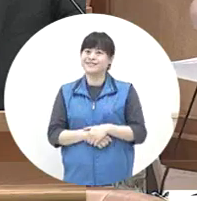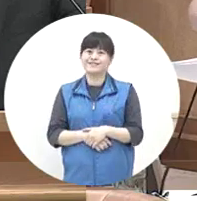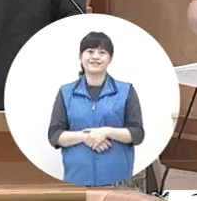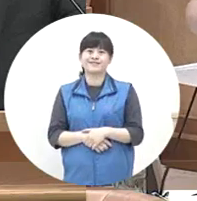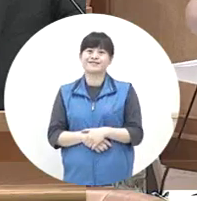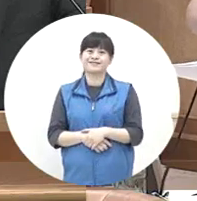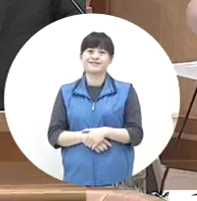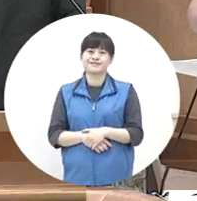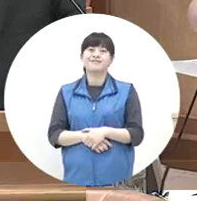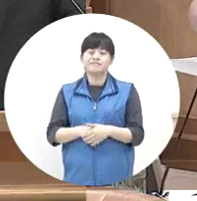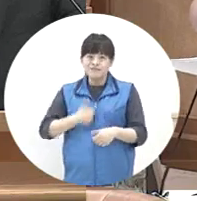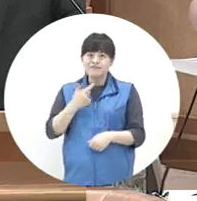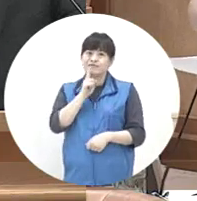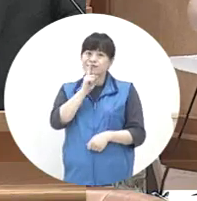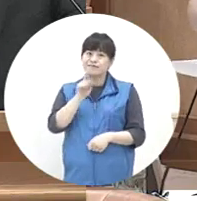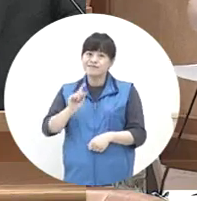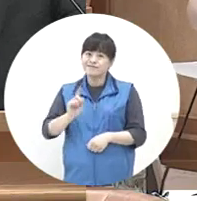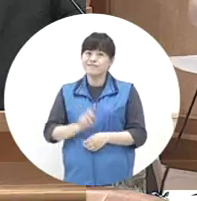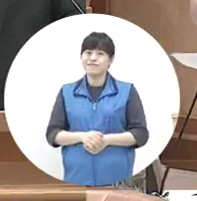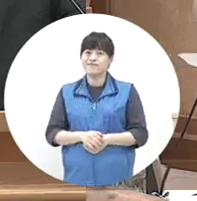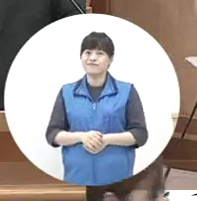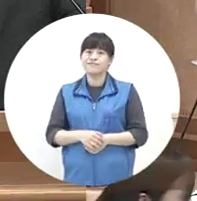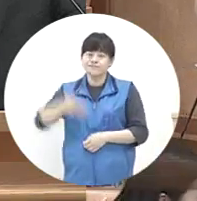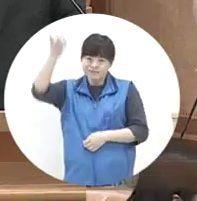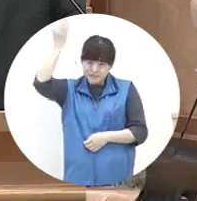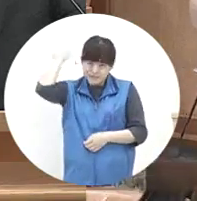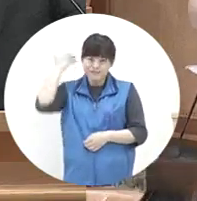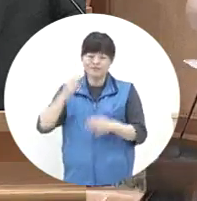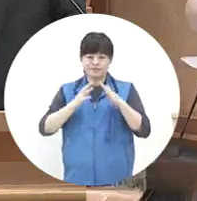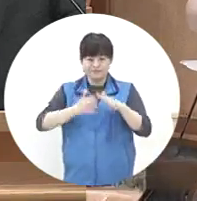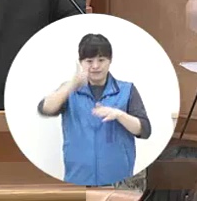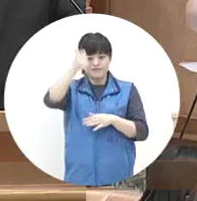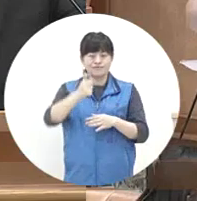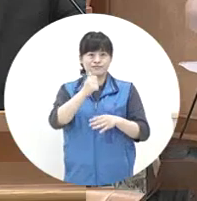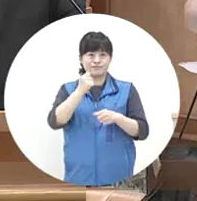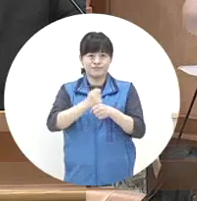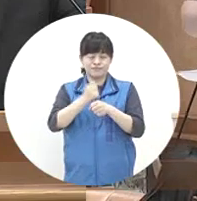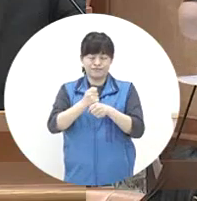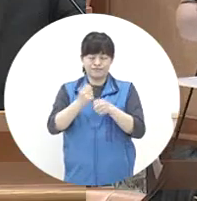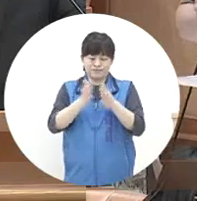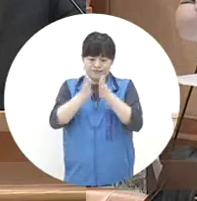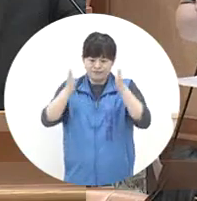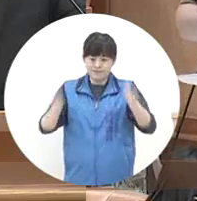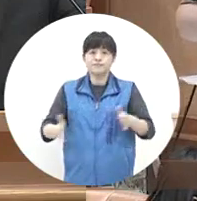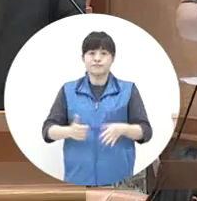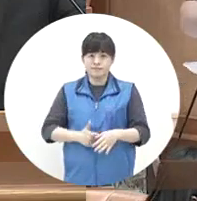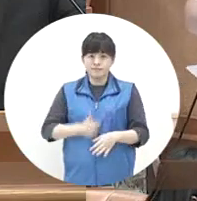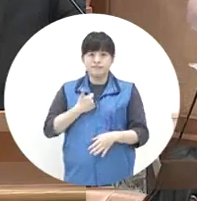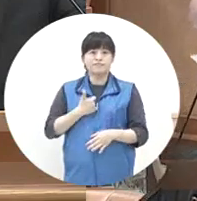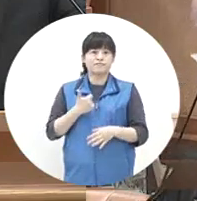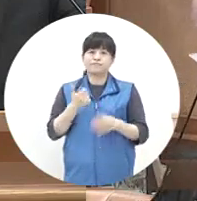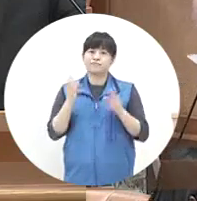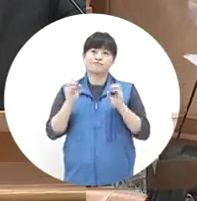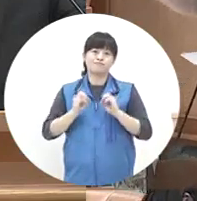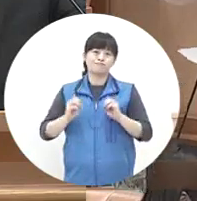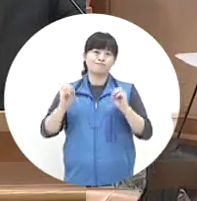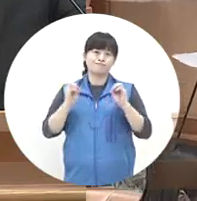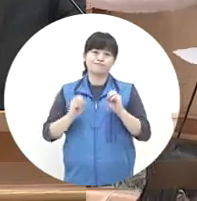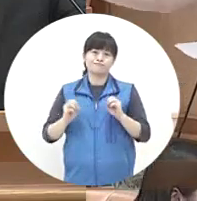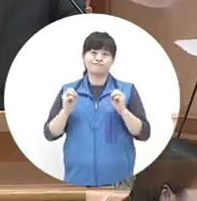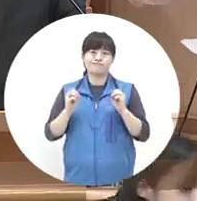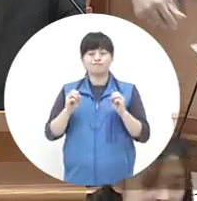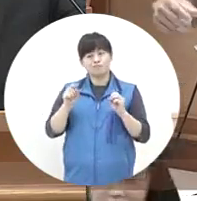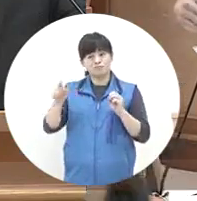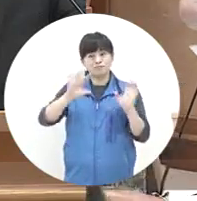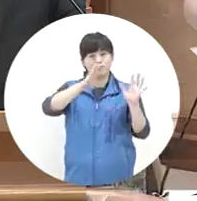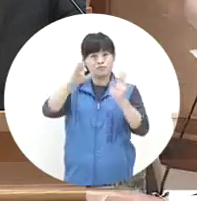那其实我要讲的是说，过去市长任内哦，真的都没有任何的这样的一个国